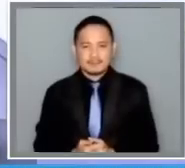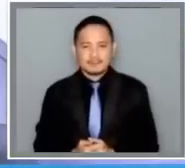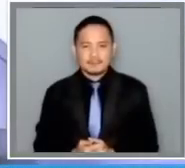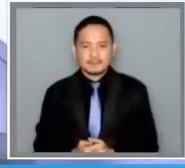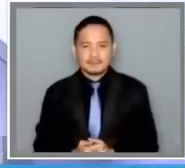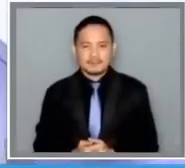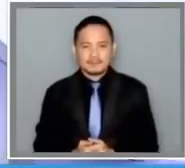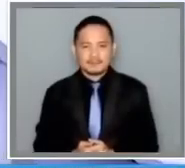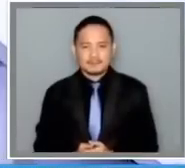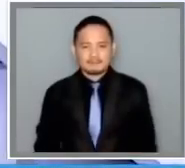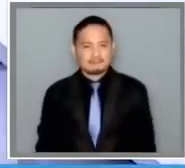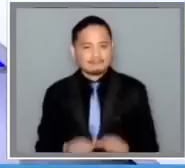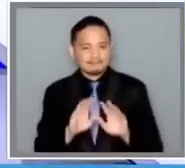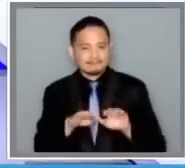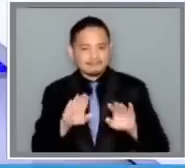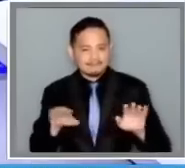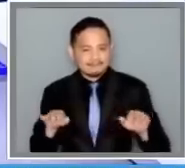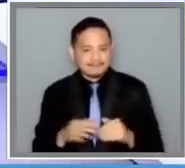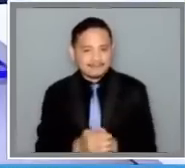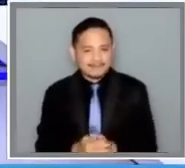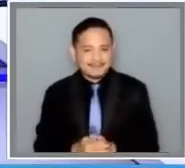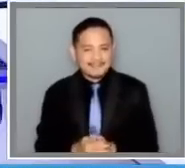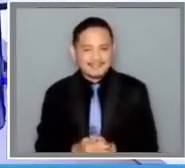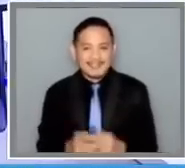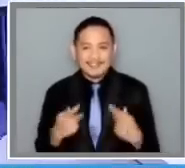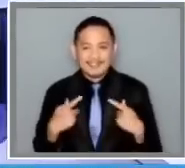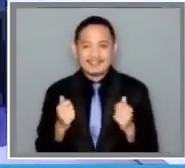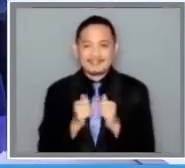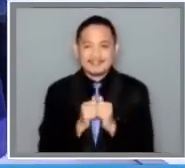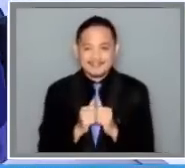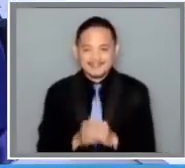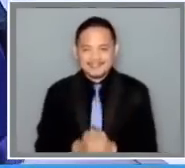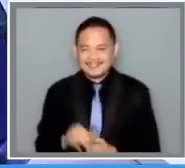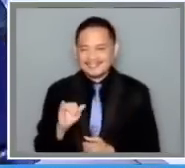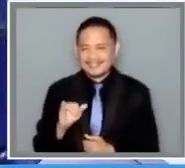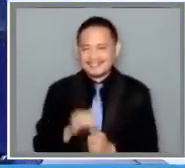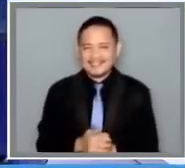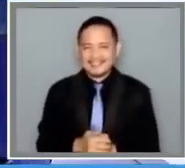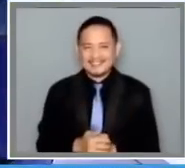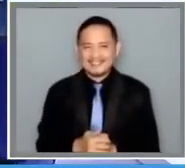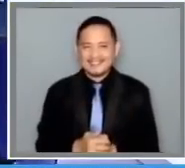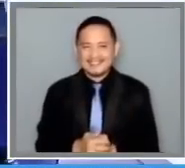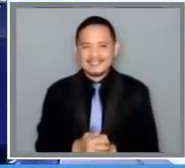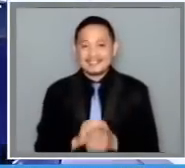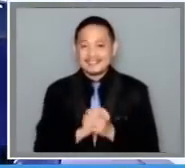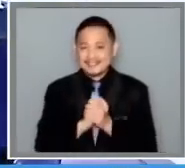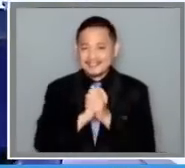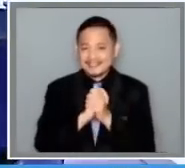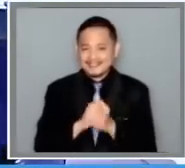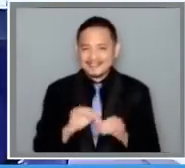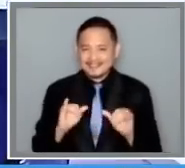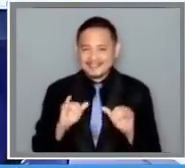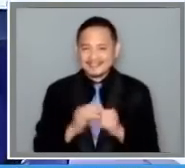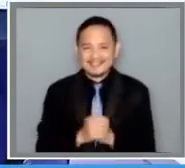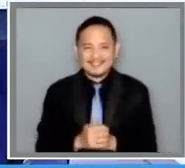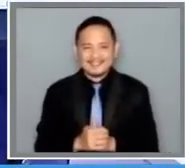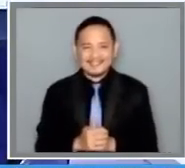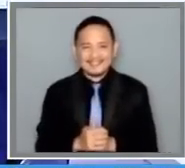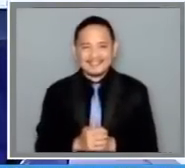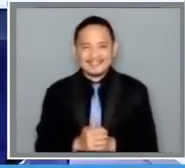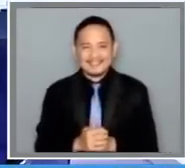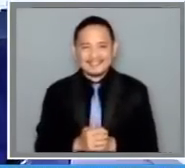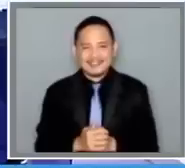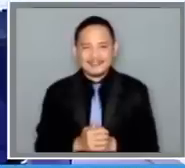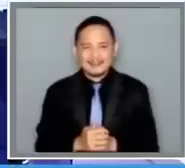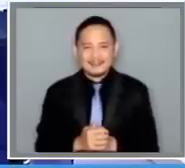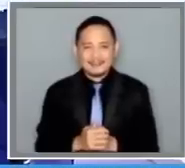Eto na, may kasama na ako sa wakas. Bigla na lang sumusulpot, ano? Parang, pasensya ka na, Connie, ha? Parang napadaan kabuti lang ako, eh, bakit